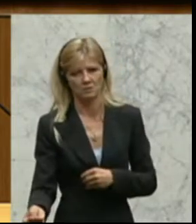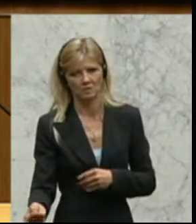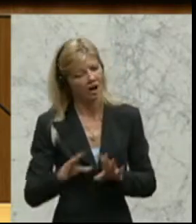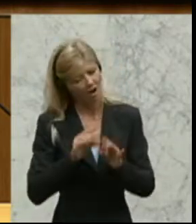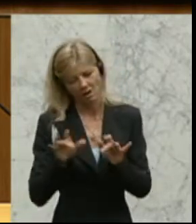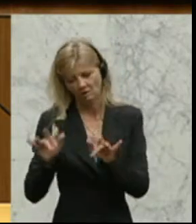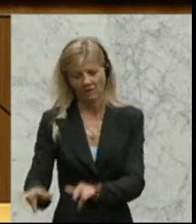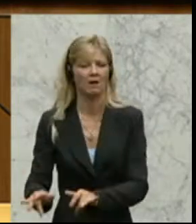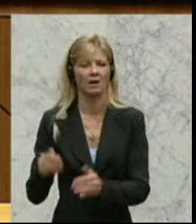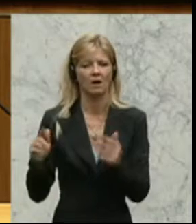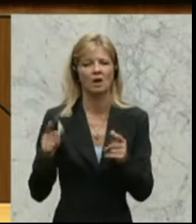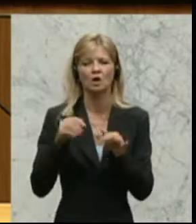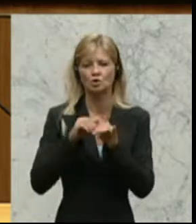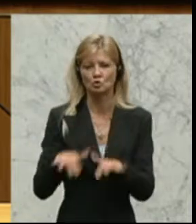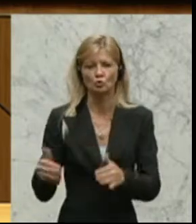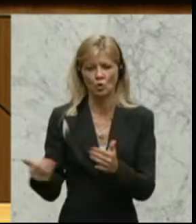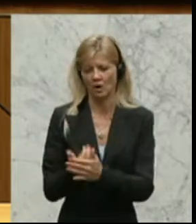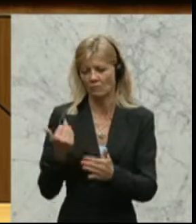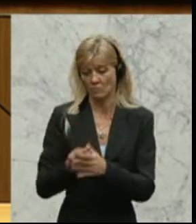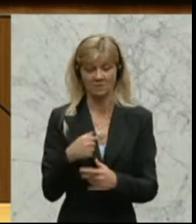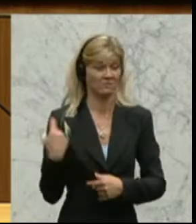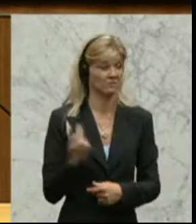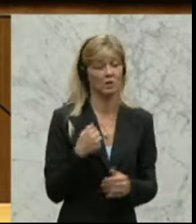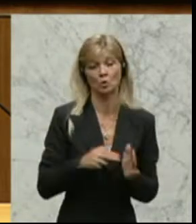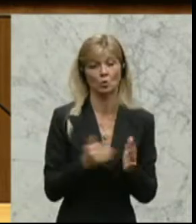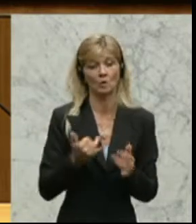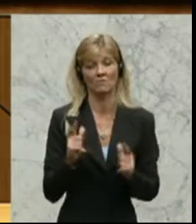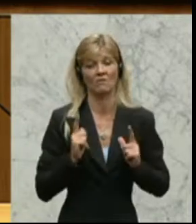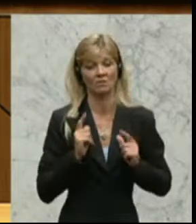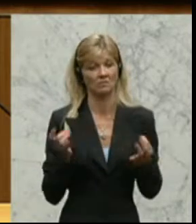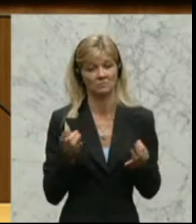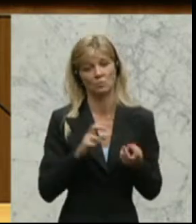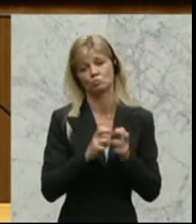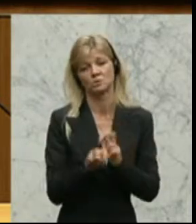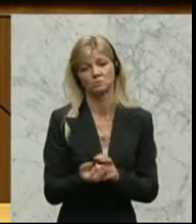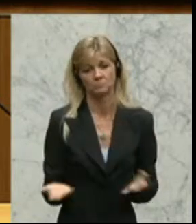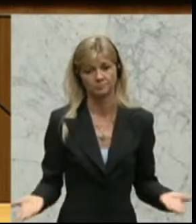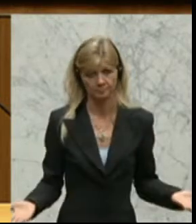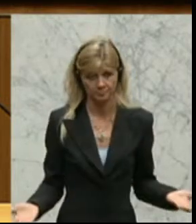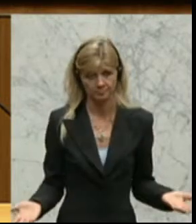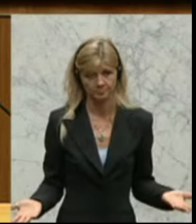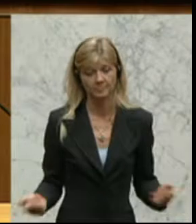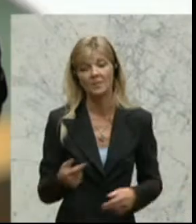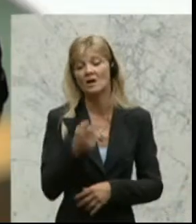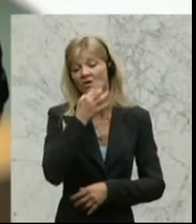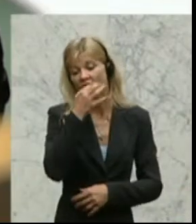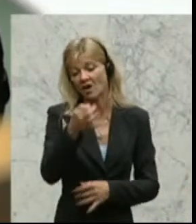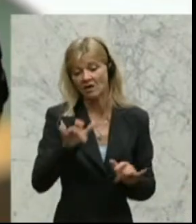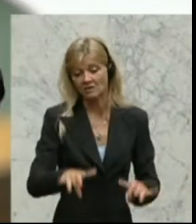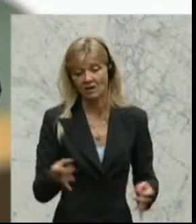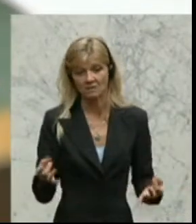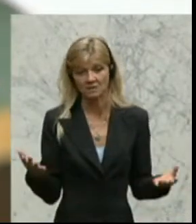wir warten noch immer auf die Umsetzung. Die Frage ist, was mit all diesem Geld, mit all